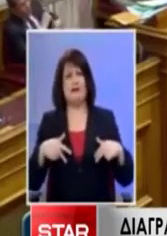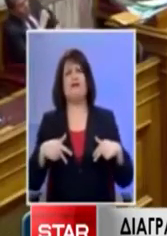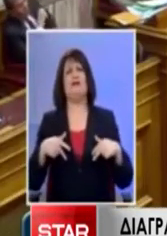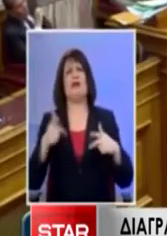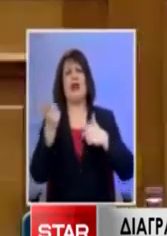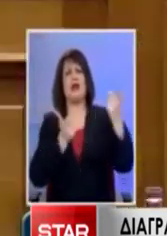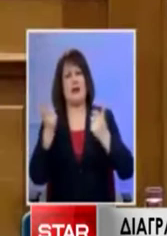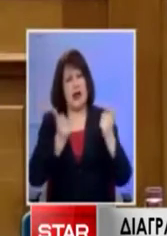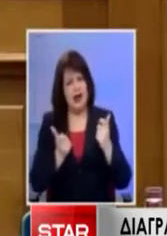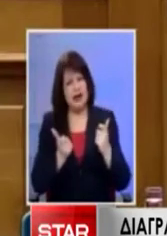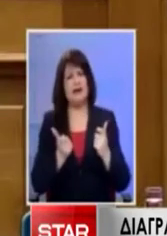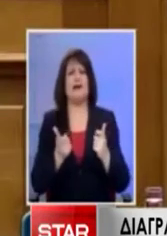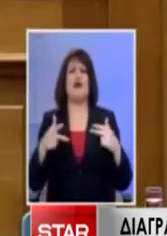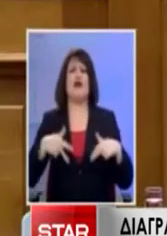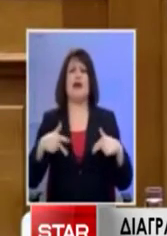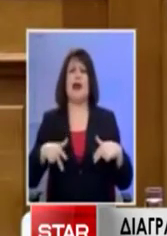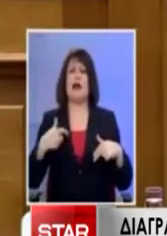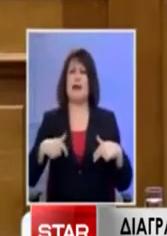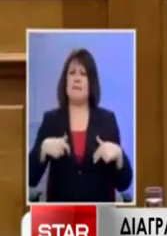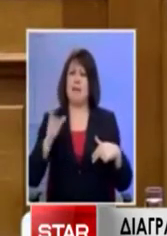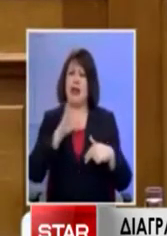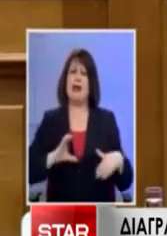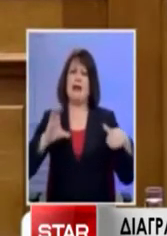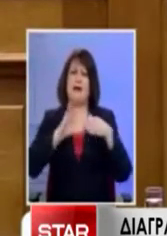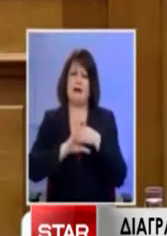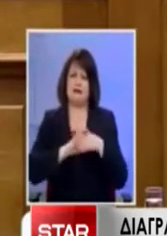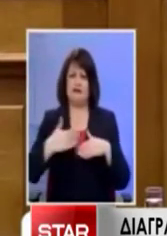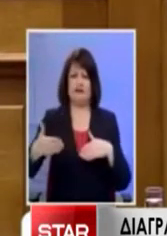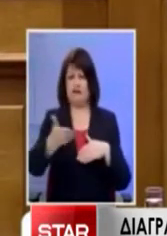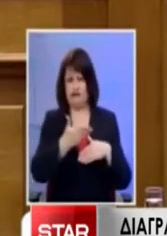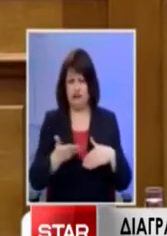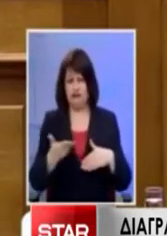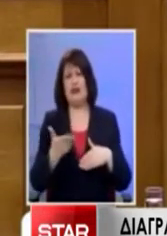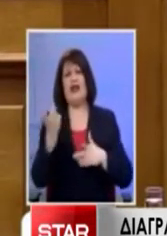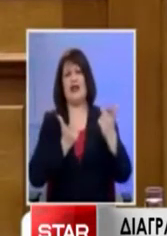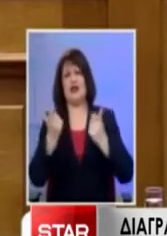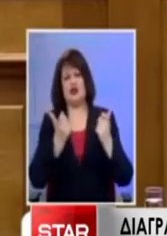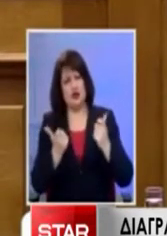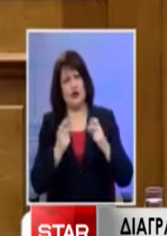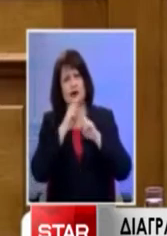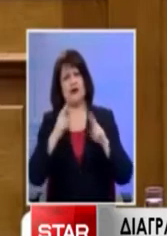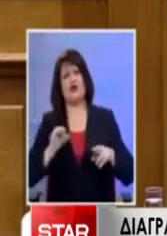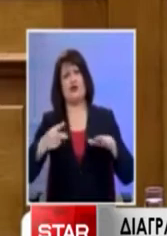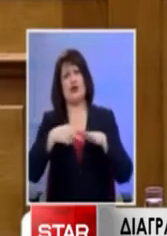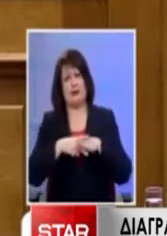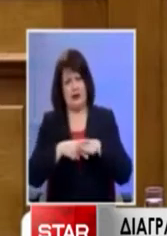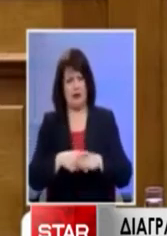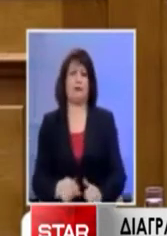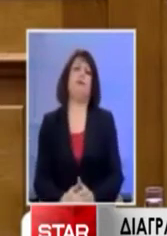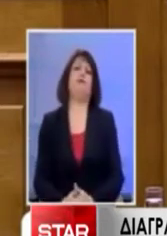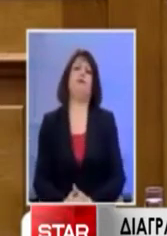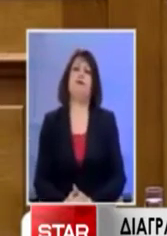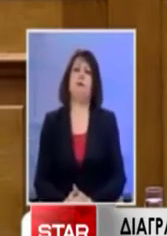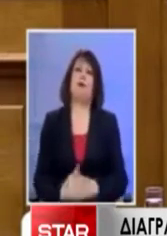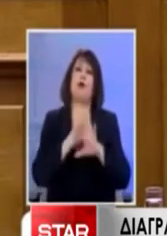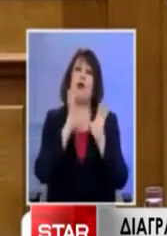ως κείμενο για να πάρει εξουσιοδότηση ο Υπουργός Εξωτερικών να το υπογράψει. Χθες επιτρέψαμε στον κύριο Τσίπρα και τον κύριο Κοτζιά να πάει